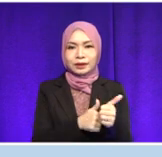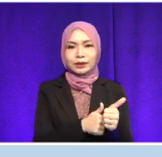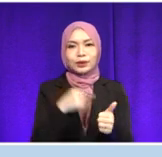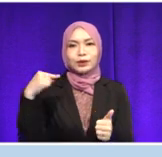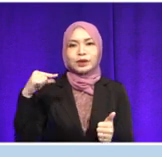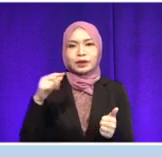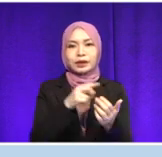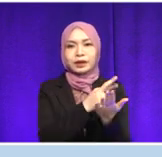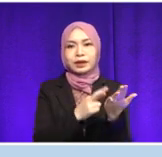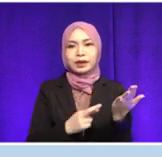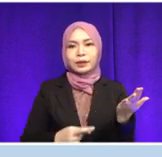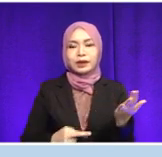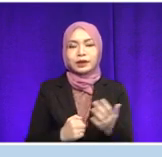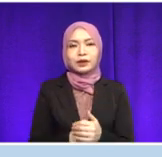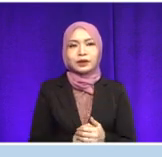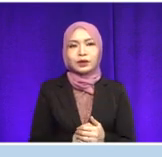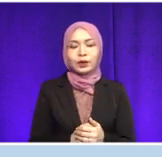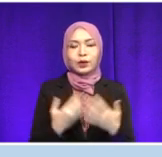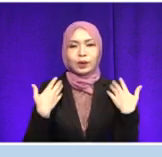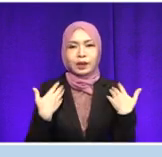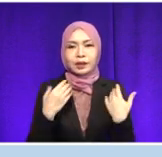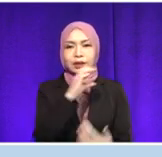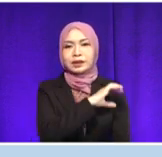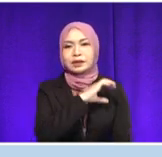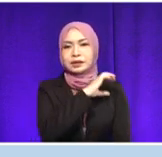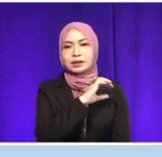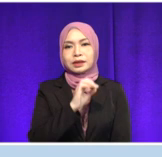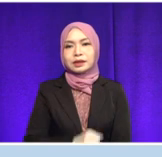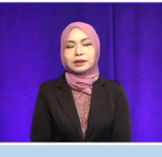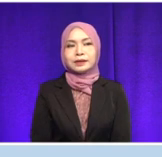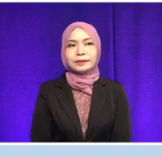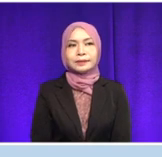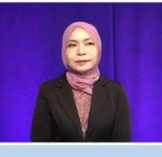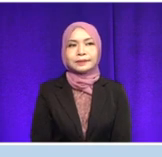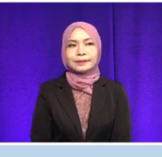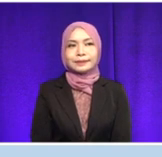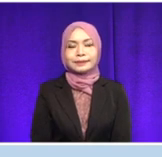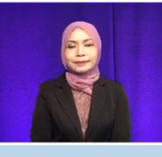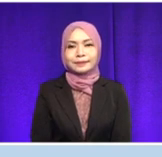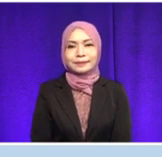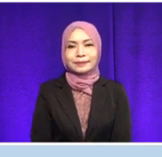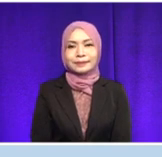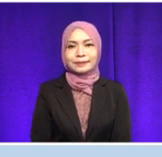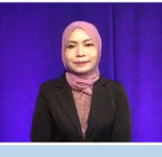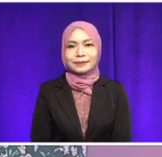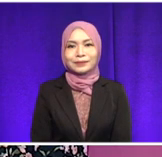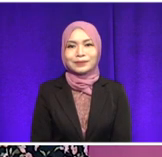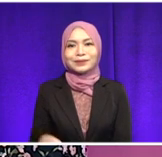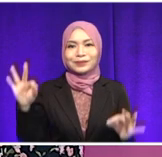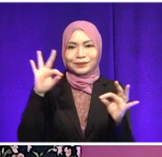mungkin ada ciri-ciri yang berbeda dengan produk yang harganya lebih murah